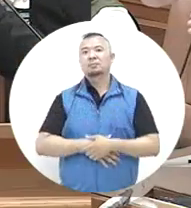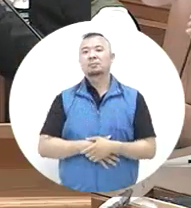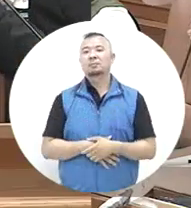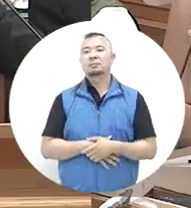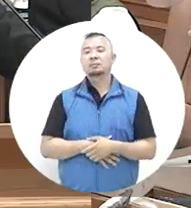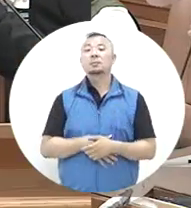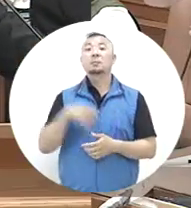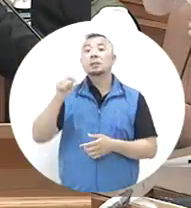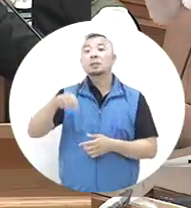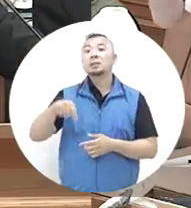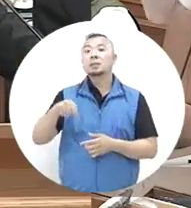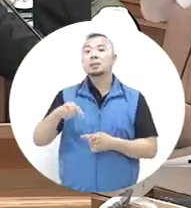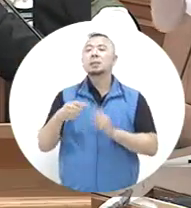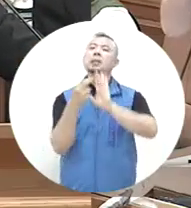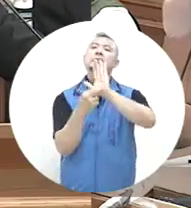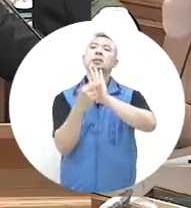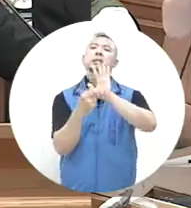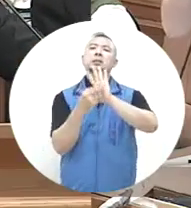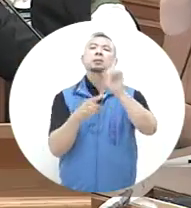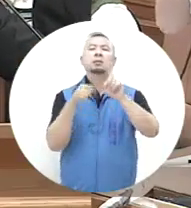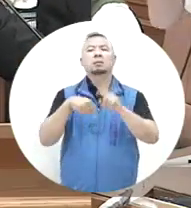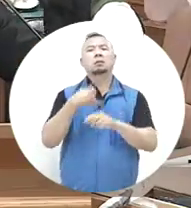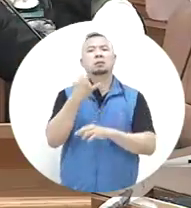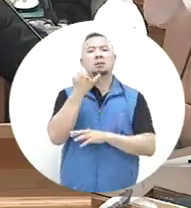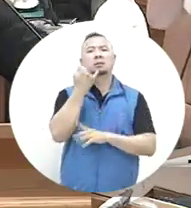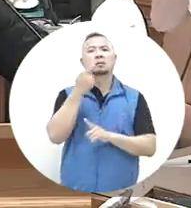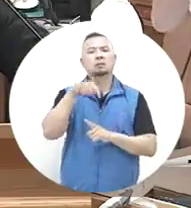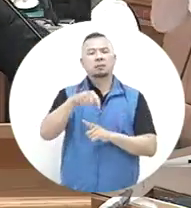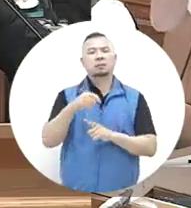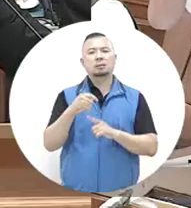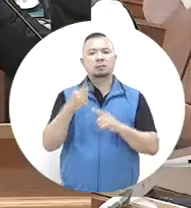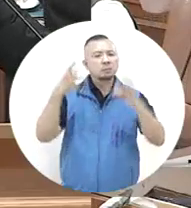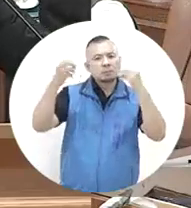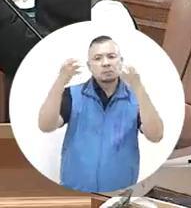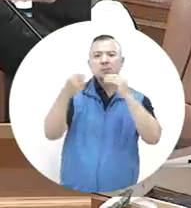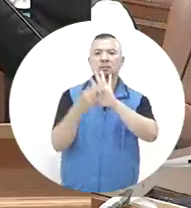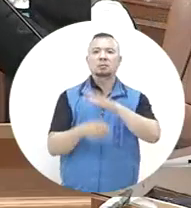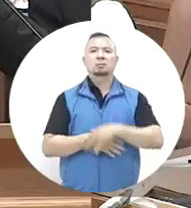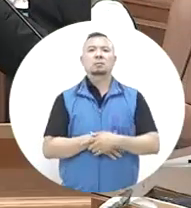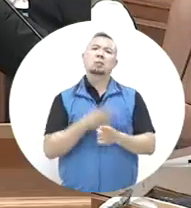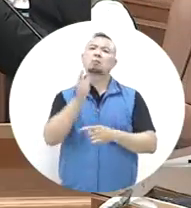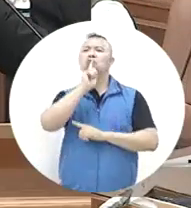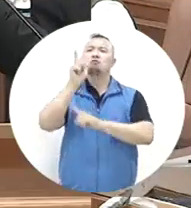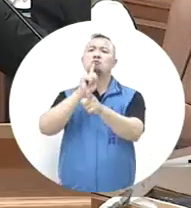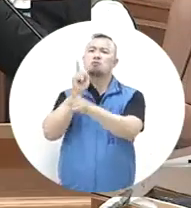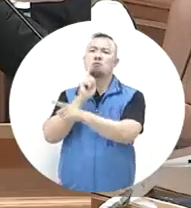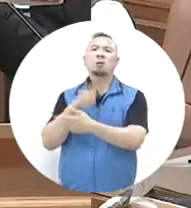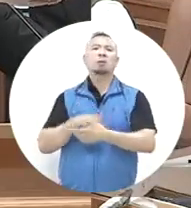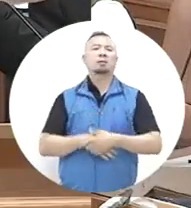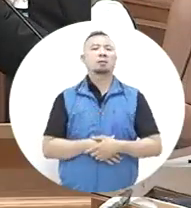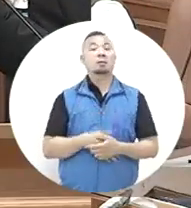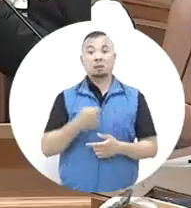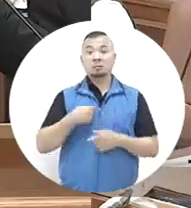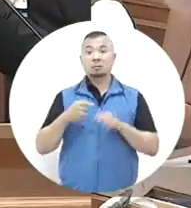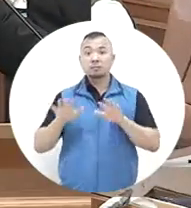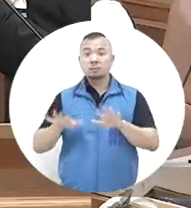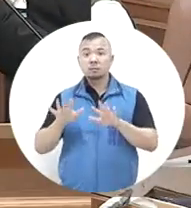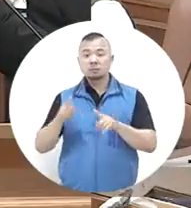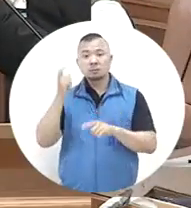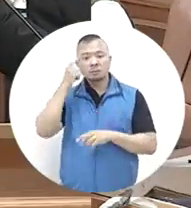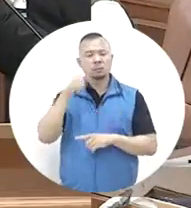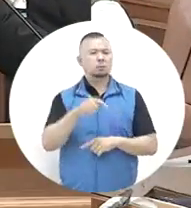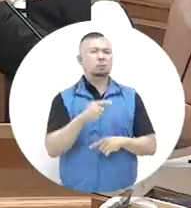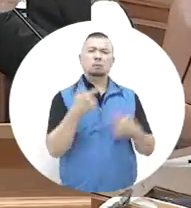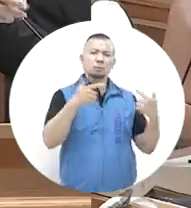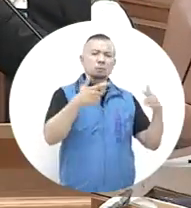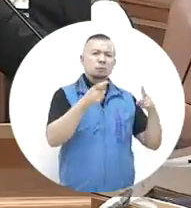哈，说你说你说，或是其他的。 你说你说是，那一天我还是没说清楚啊、哦。 我这番意思是， 因为很多事情不是一分